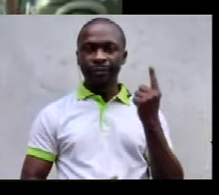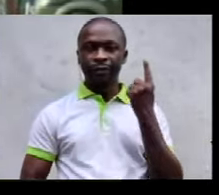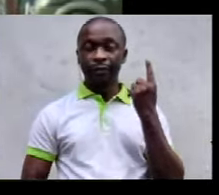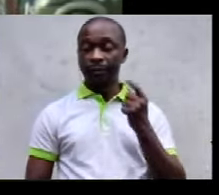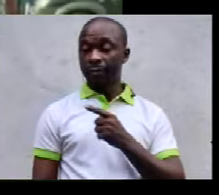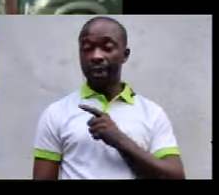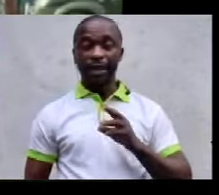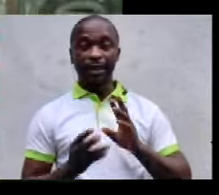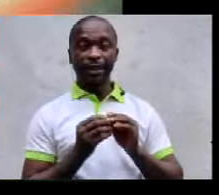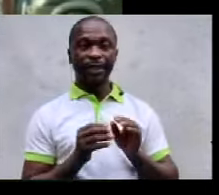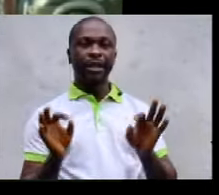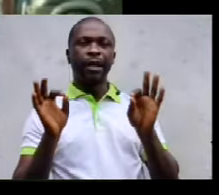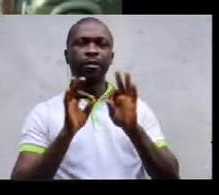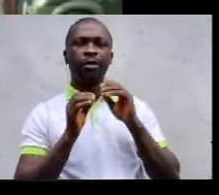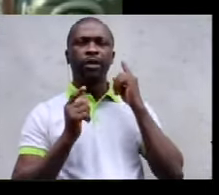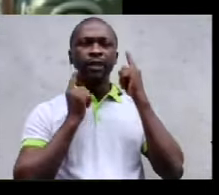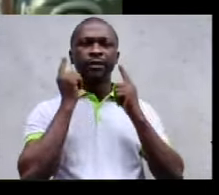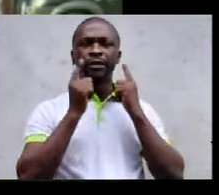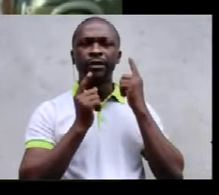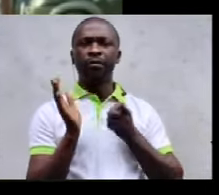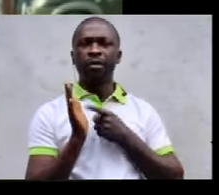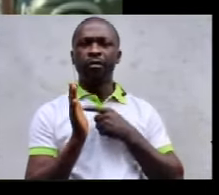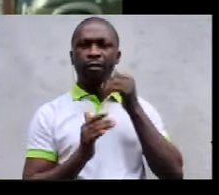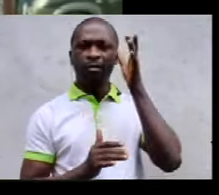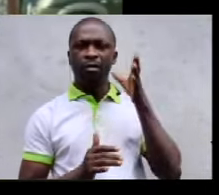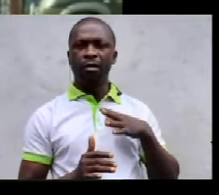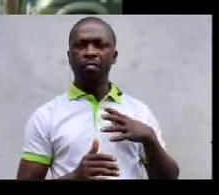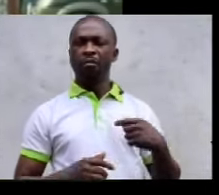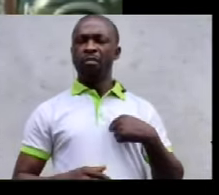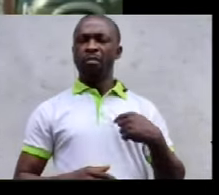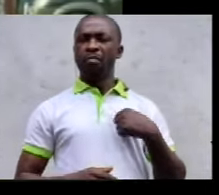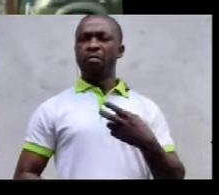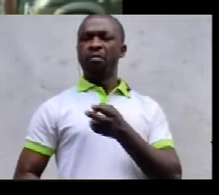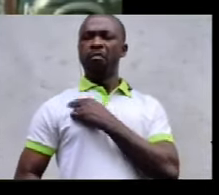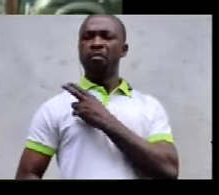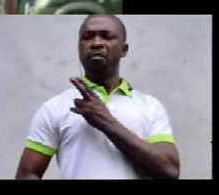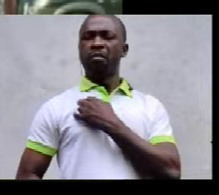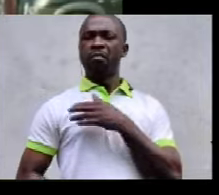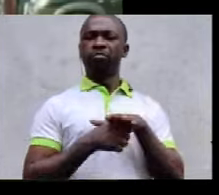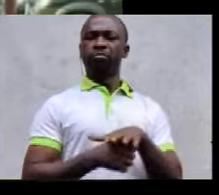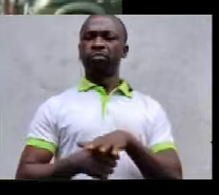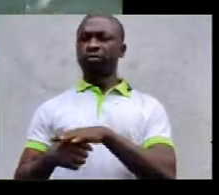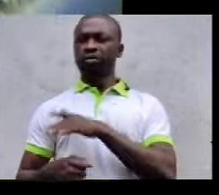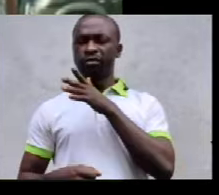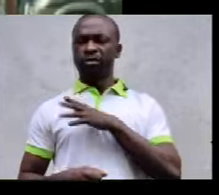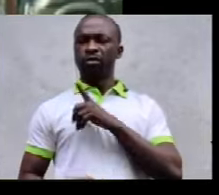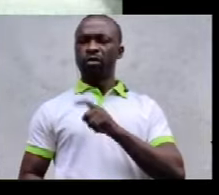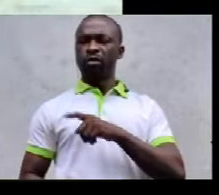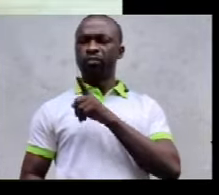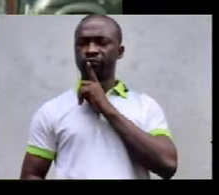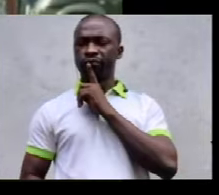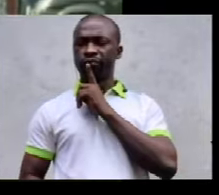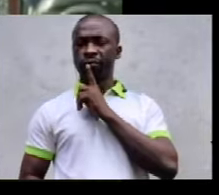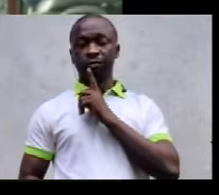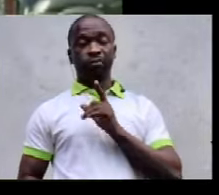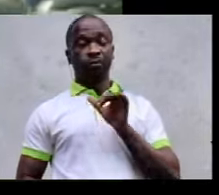doit trouver un moyen pour empêcher cela. Parce qu'ils utilisent aussi leur statut pour pouvoir faire du mal aux femmes. Donc je crois